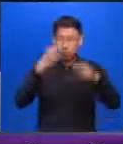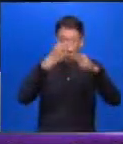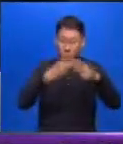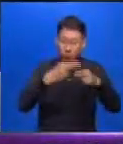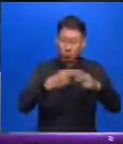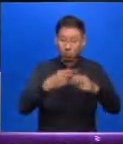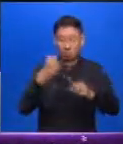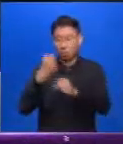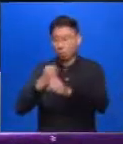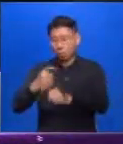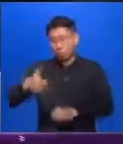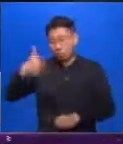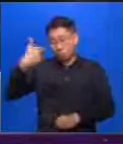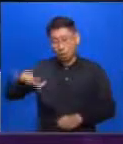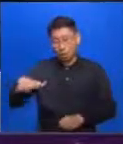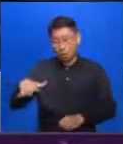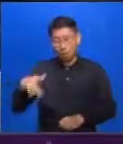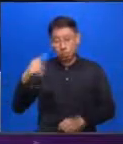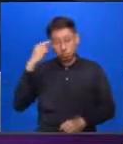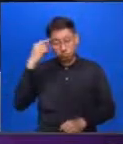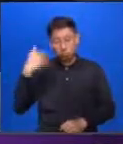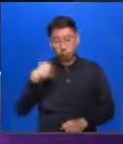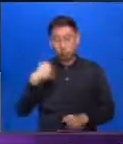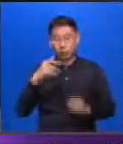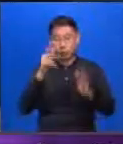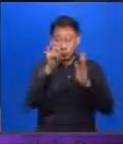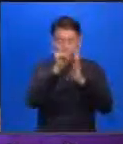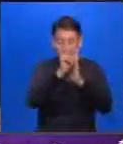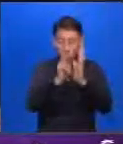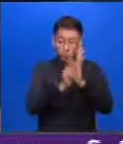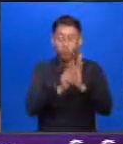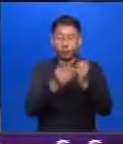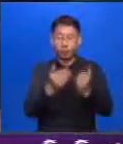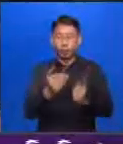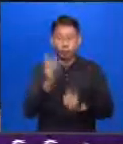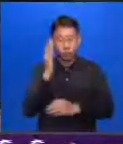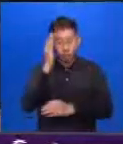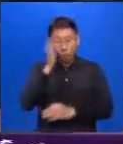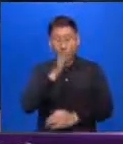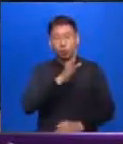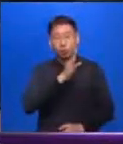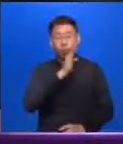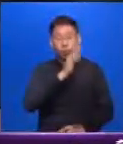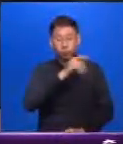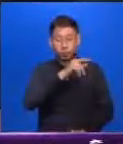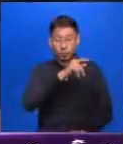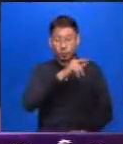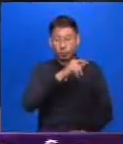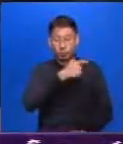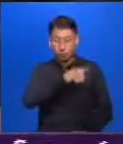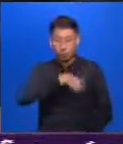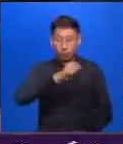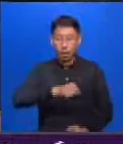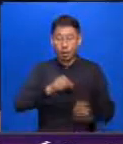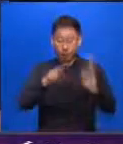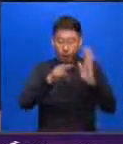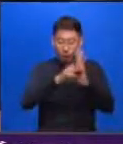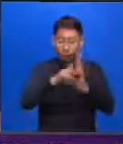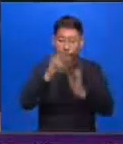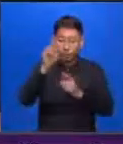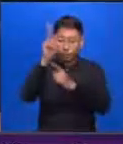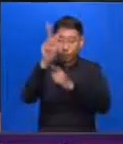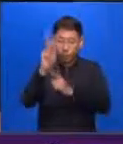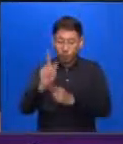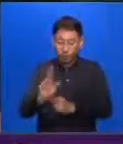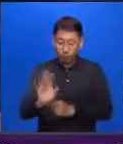อว่ามีพระราชกำหนดถ้าต่อไปโดยศาลท่านห้ามไว้9ข้อก็ไม่เห็น